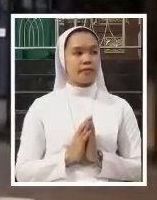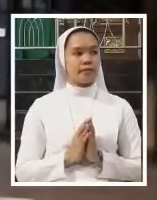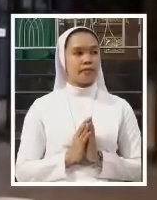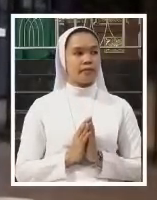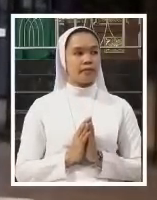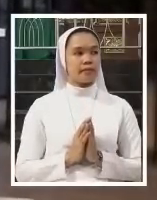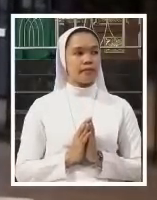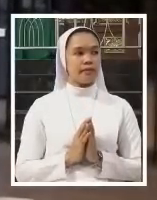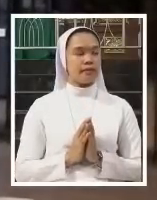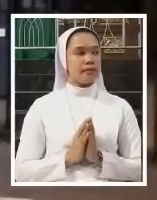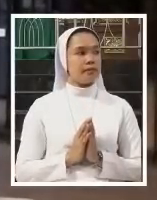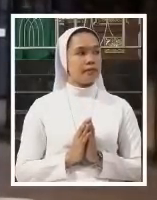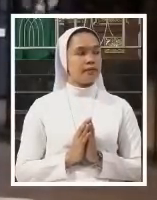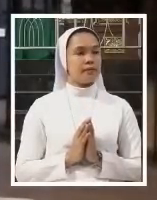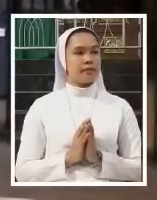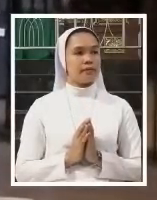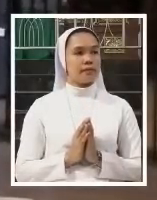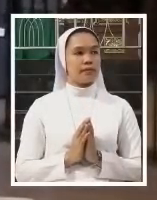Amen.